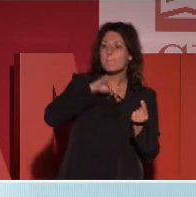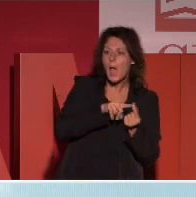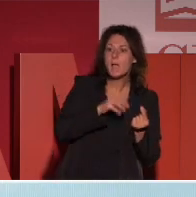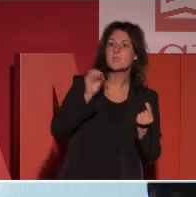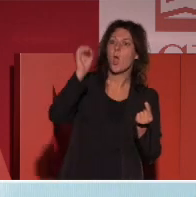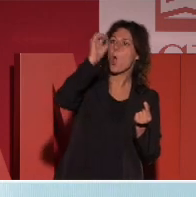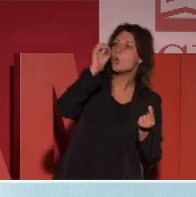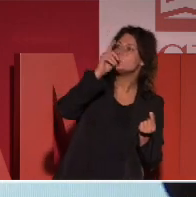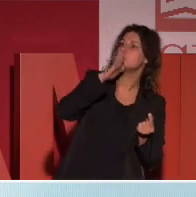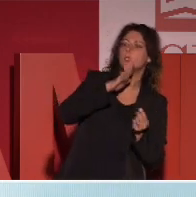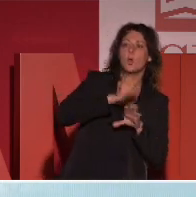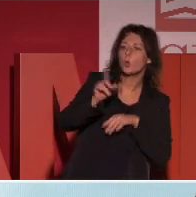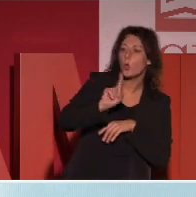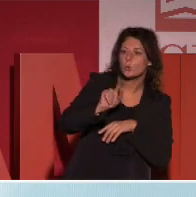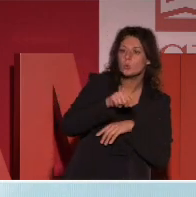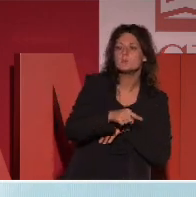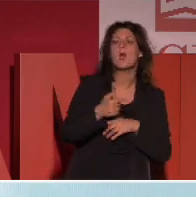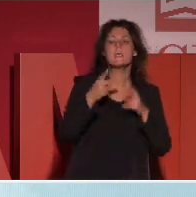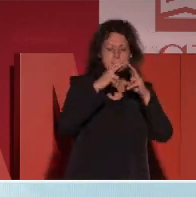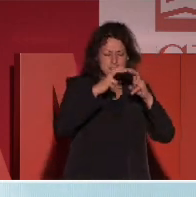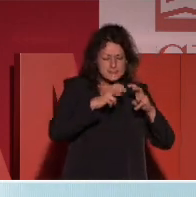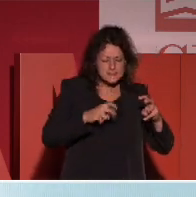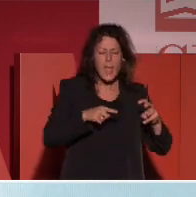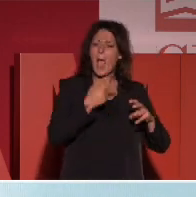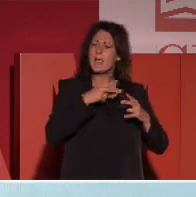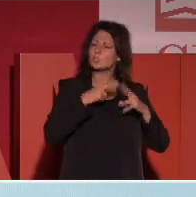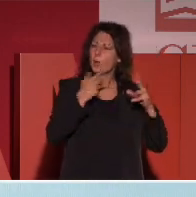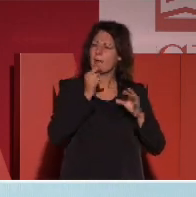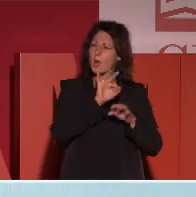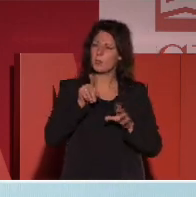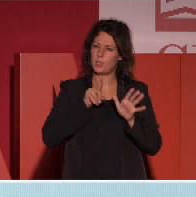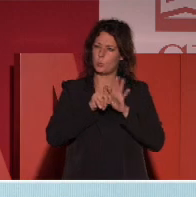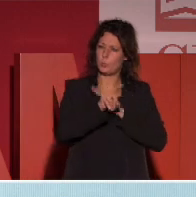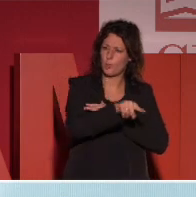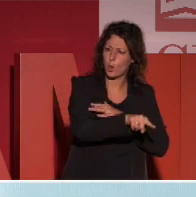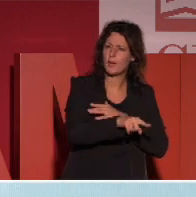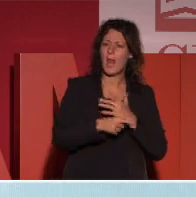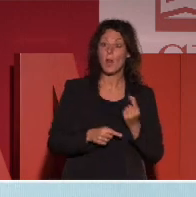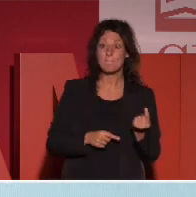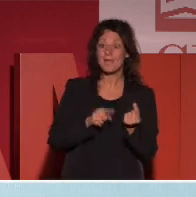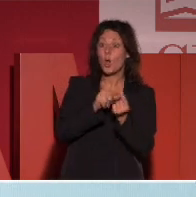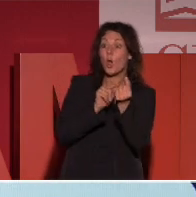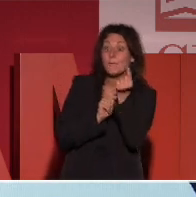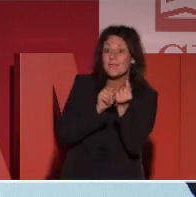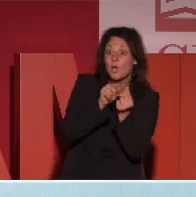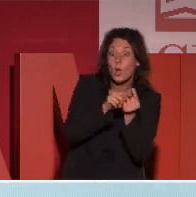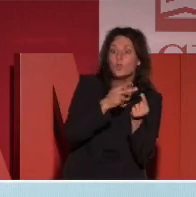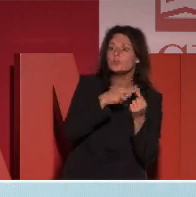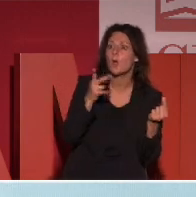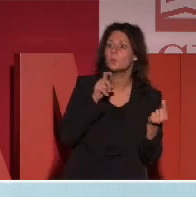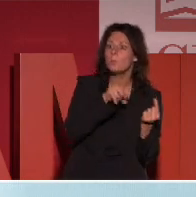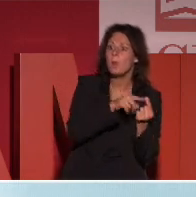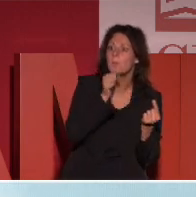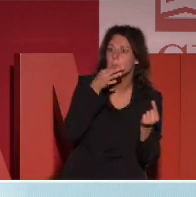ci racconterà un sacco di cose per esempio sull'insorgenza dei tumori quindi forse il concetto di pensare in grande e assolutamente relativo cioè